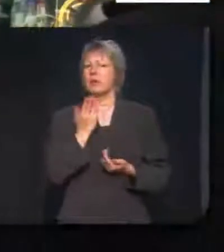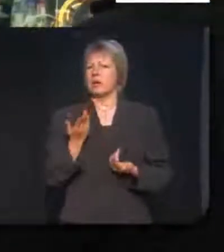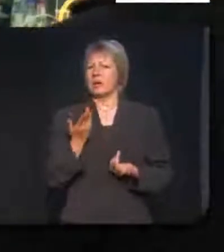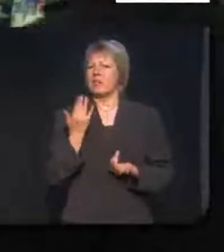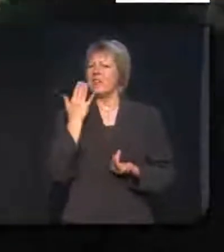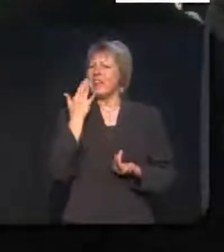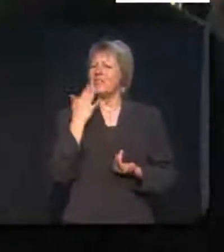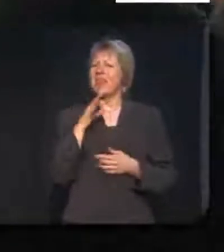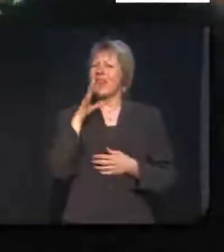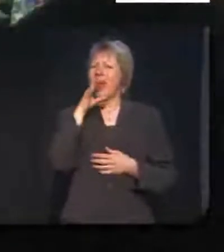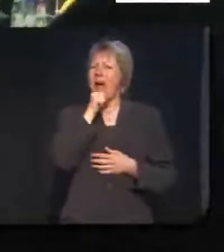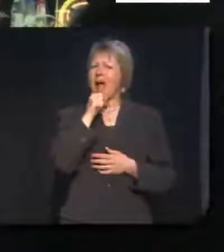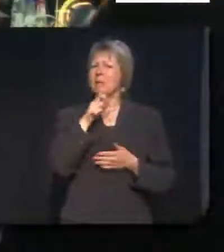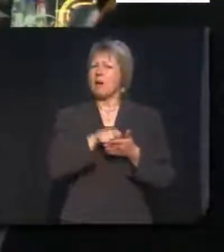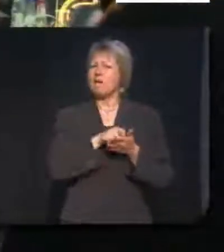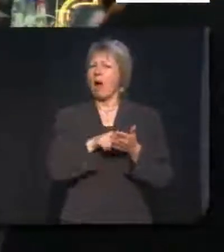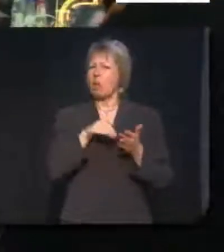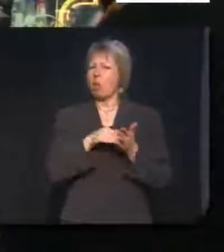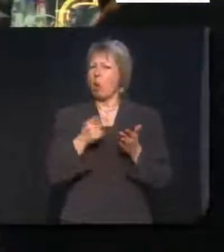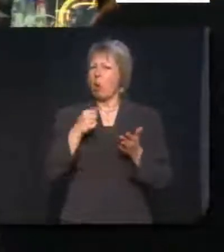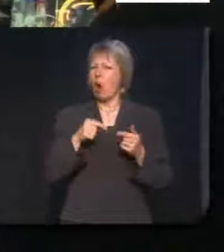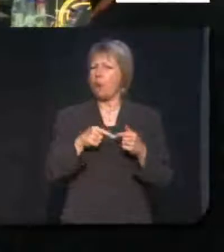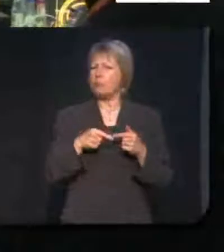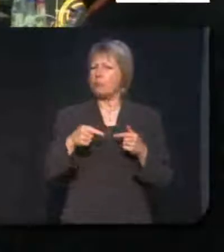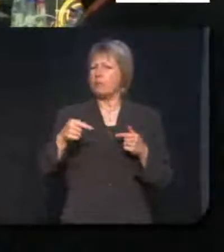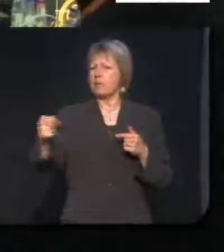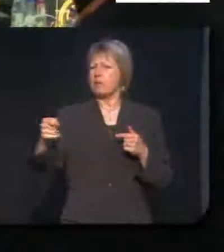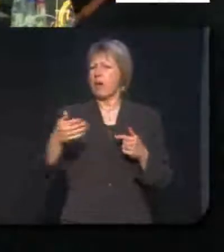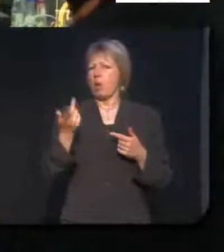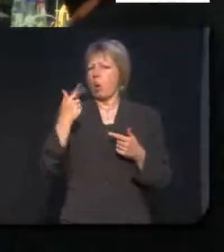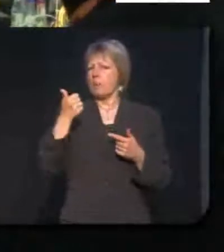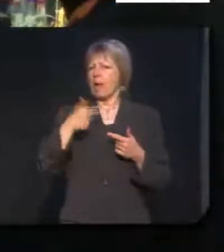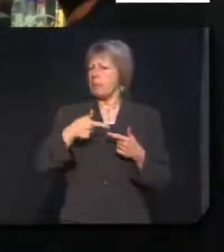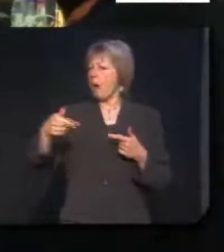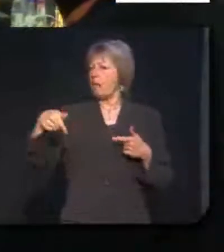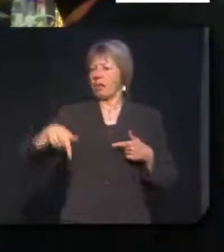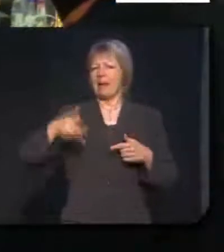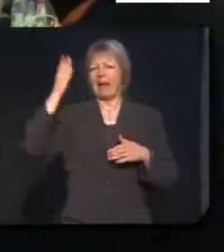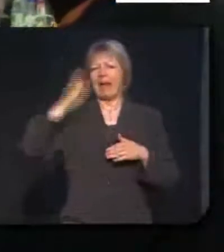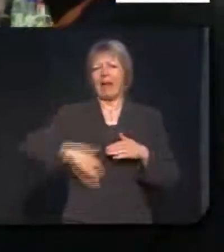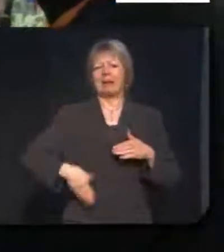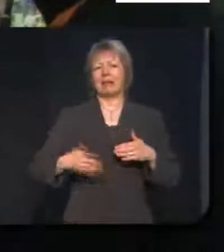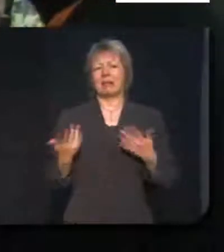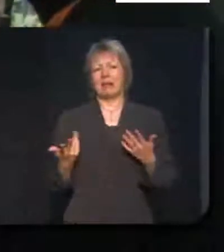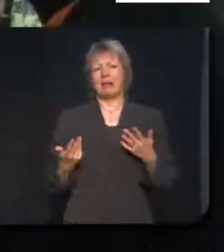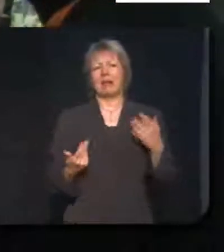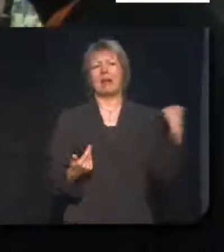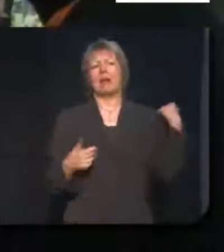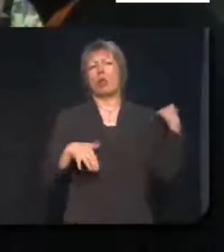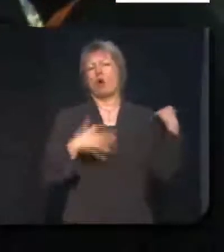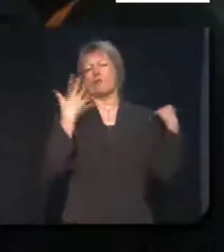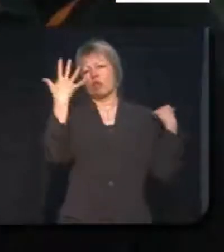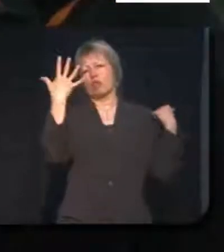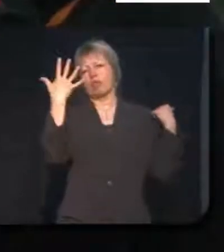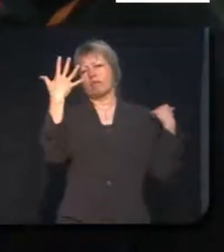stehen haben weil die Versammlung endet ja heute irgendwann und wir machen ja sicherlich auch noch zusammen